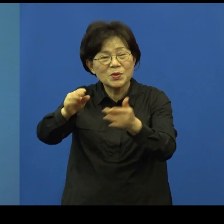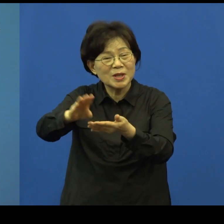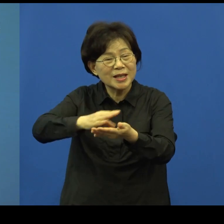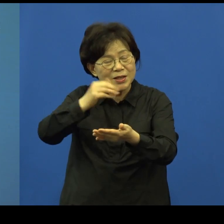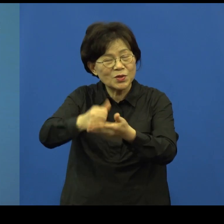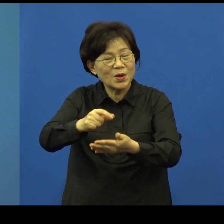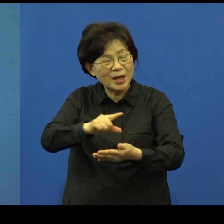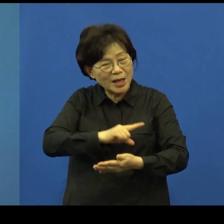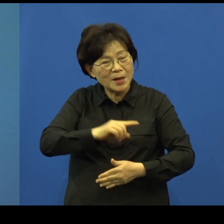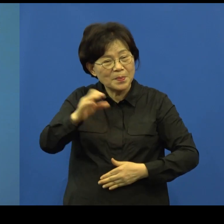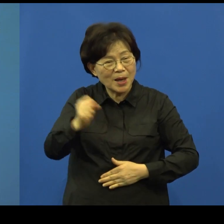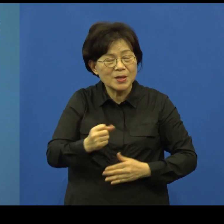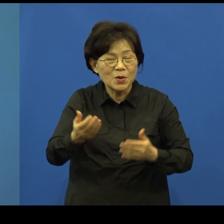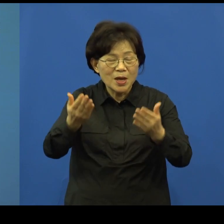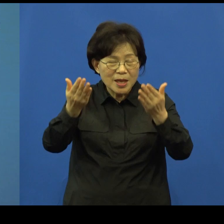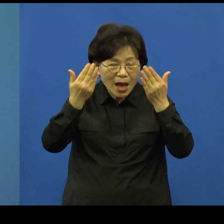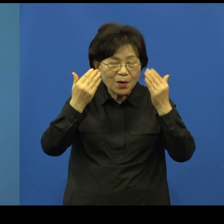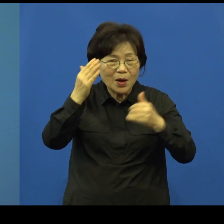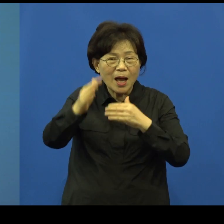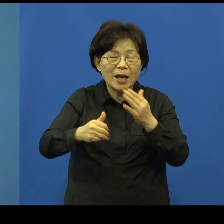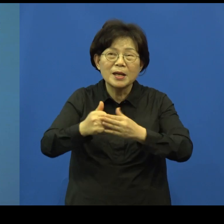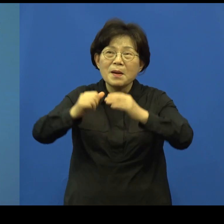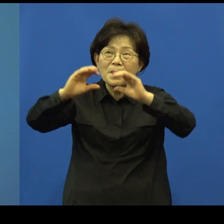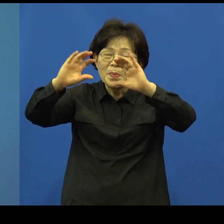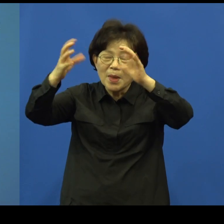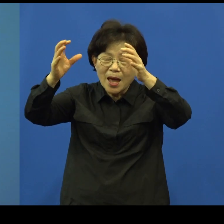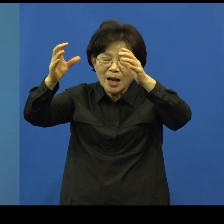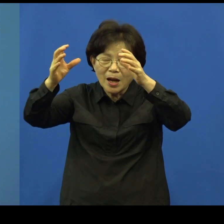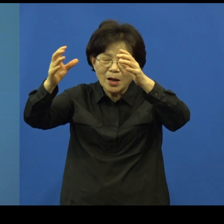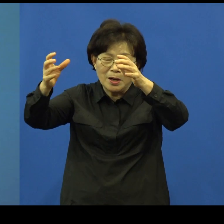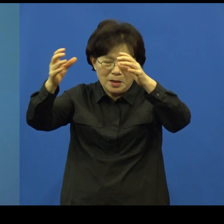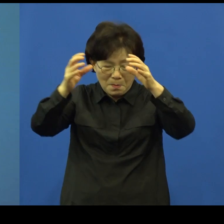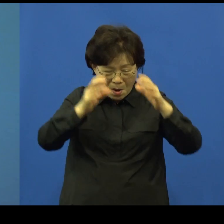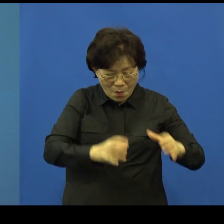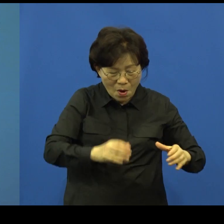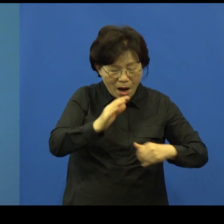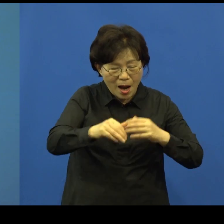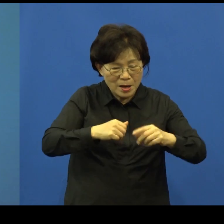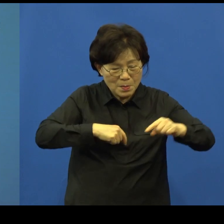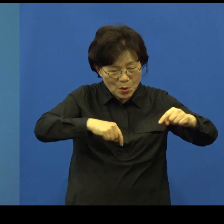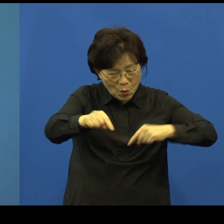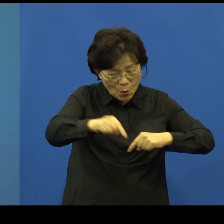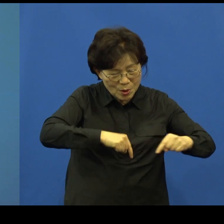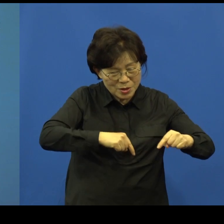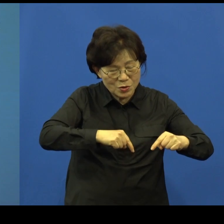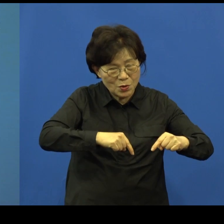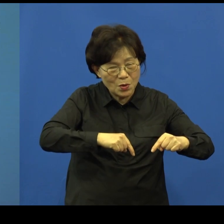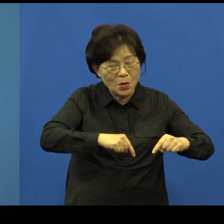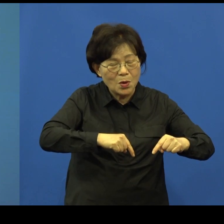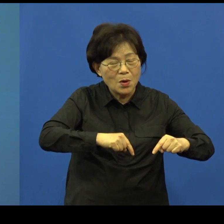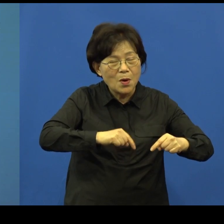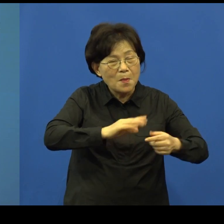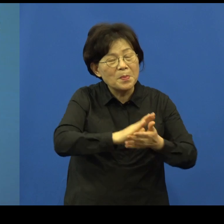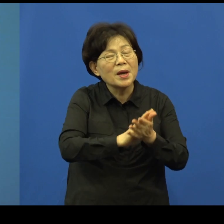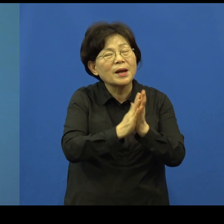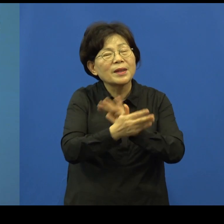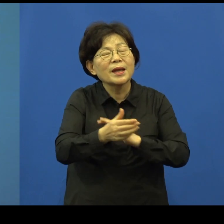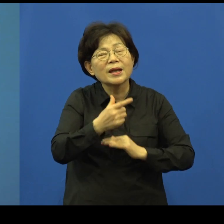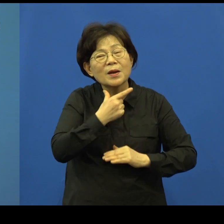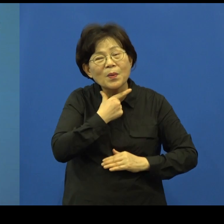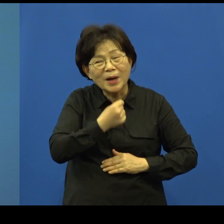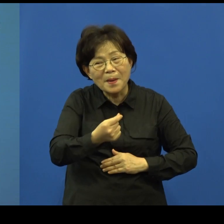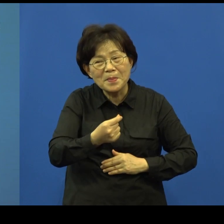그리스도의 이름으로 이 학교를 하나님의 그 나라로, 하나님의 그 통치로 이루어지기를 선포하는 거예요.